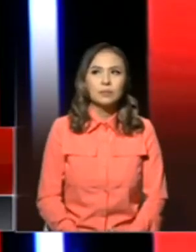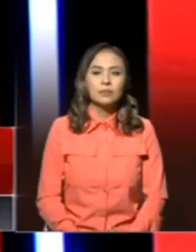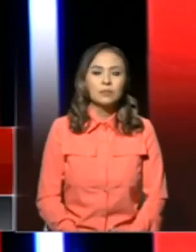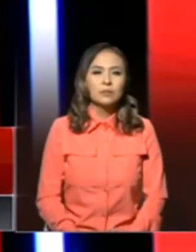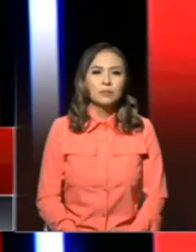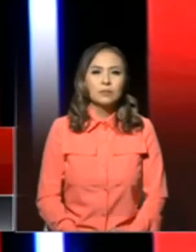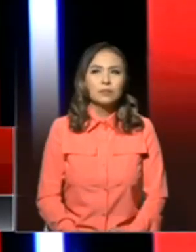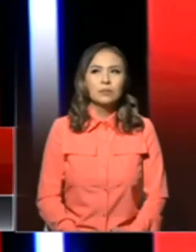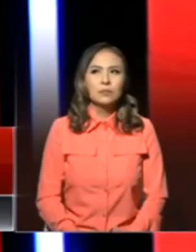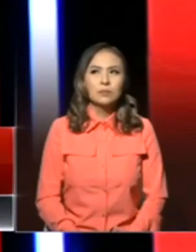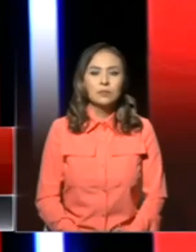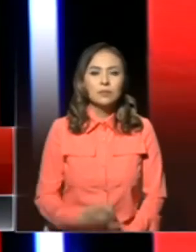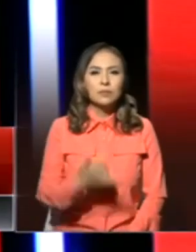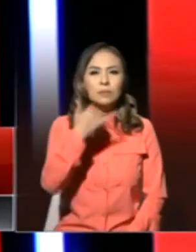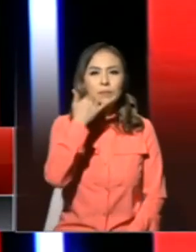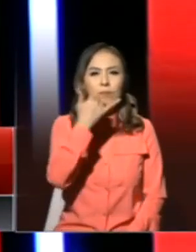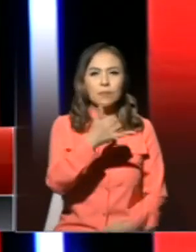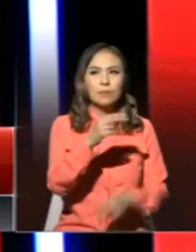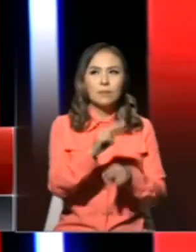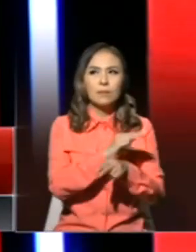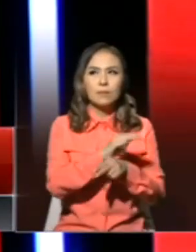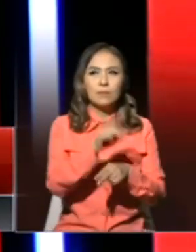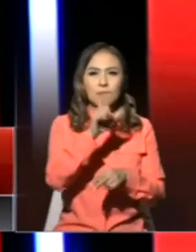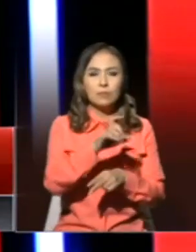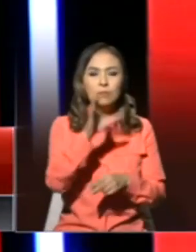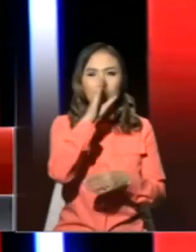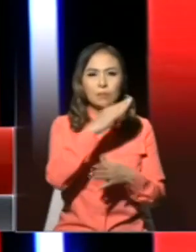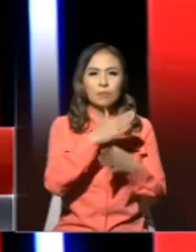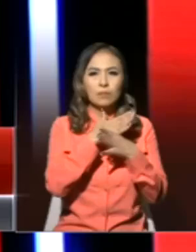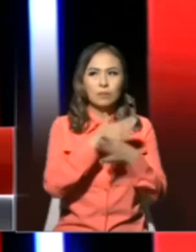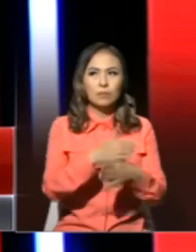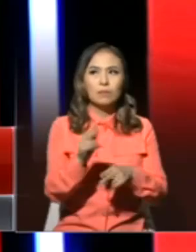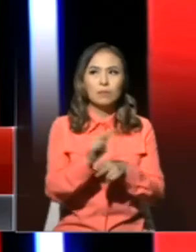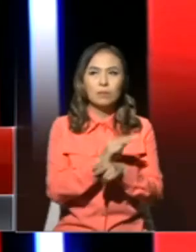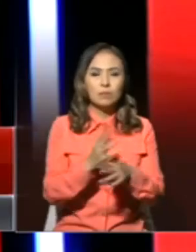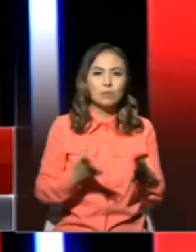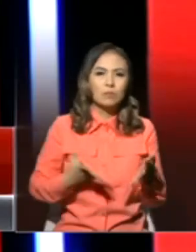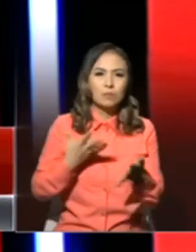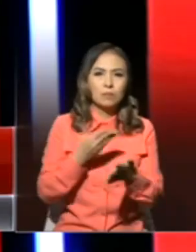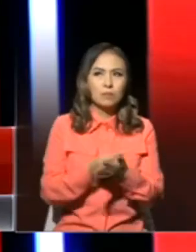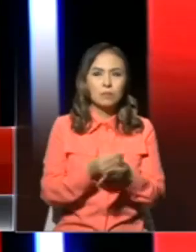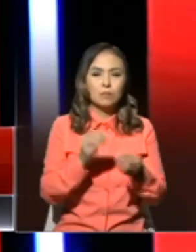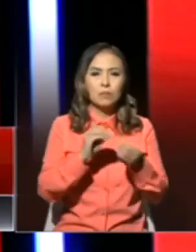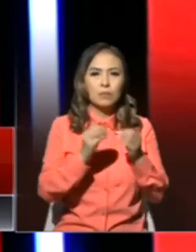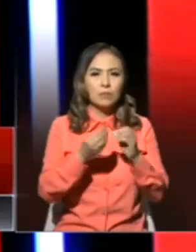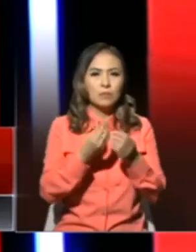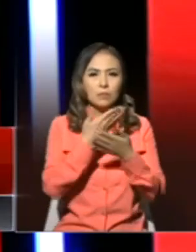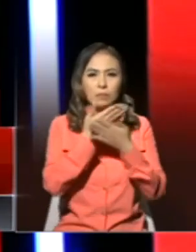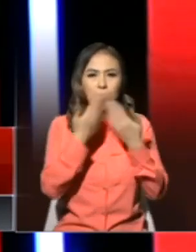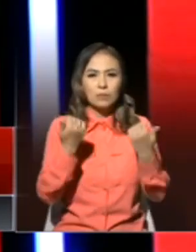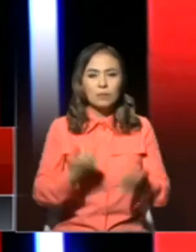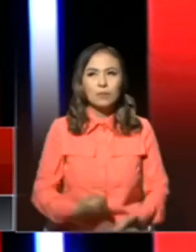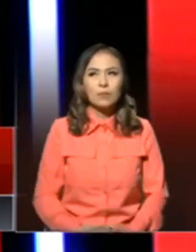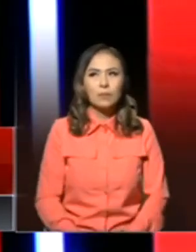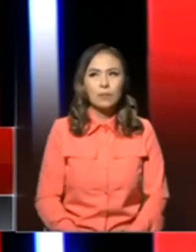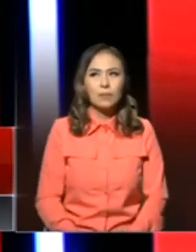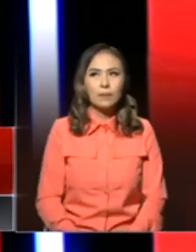сіздерге хабарласып емделем деген адамды сіздер емдей аласыздар. Біз емдейміз, мәселе жоқ. Мінекей. Ауырып жүрген